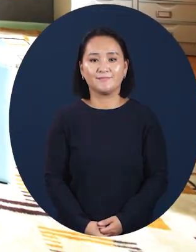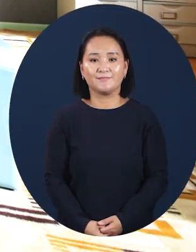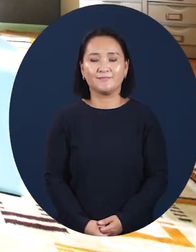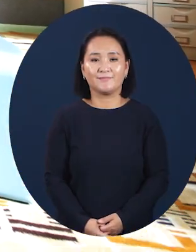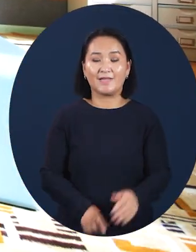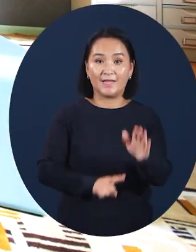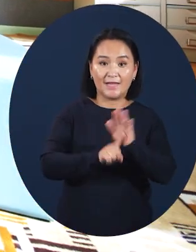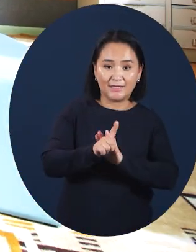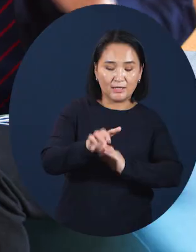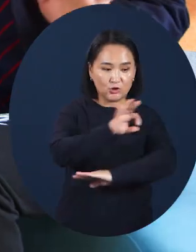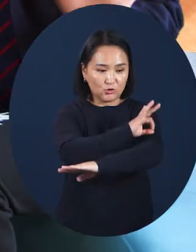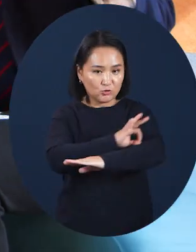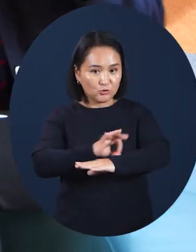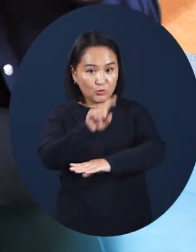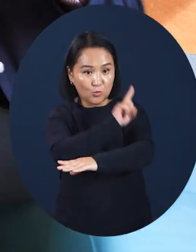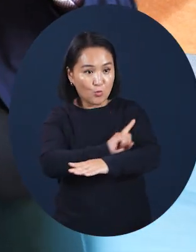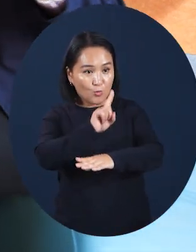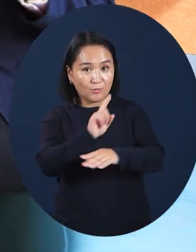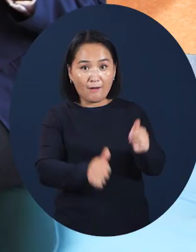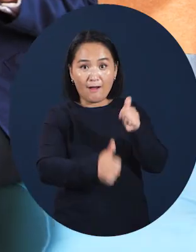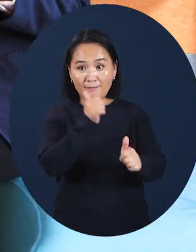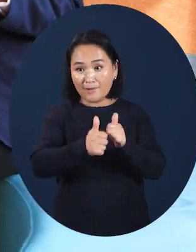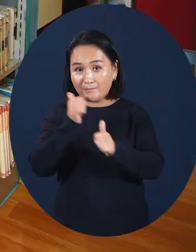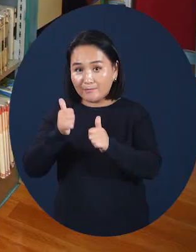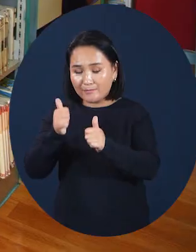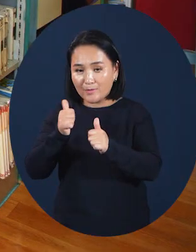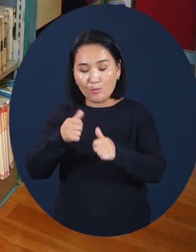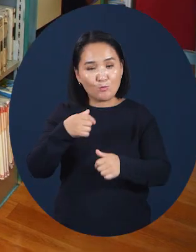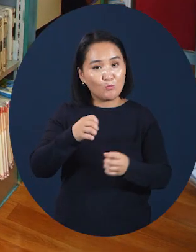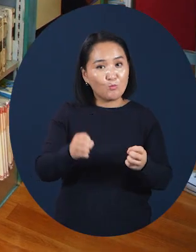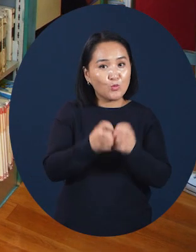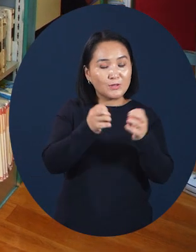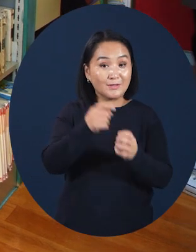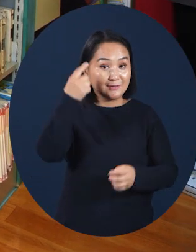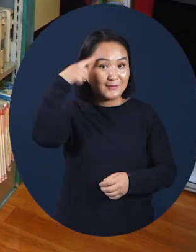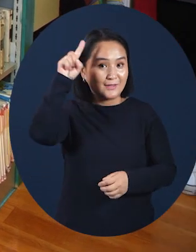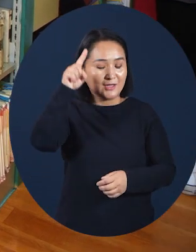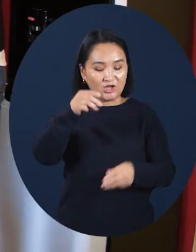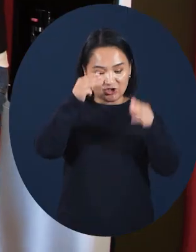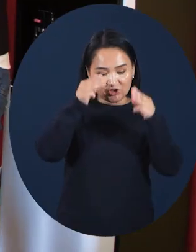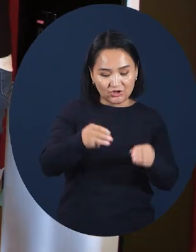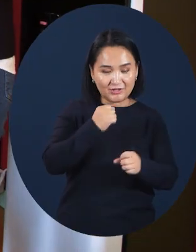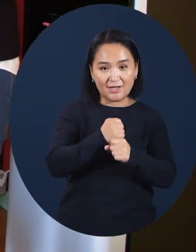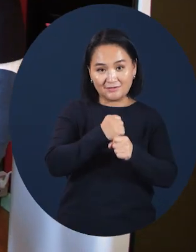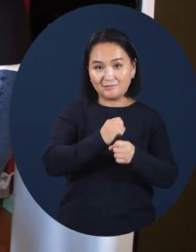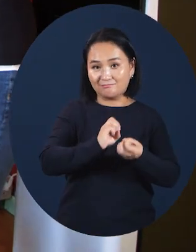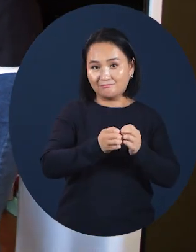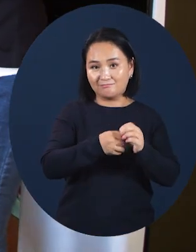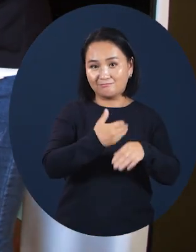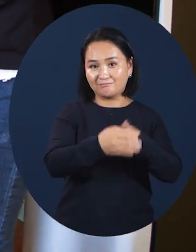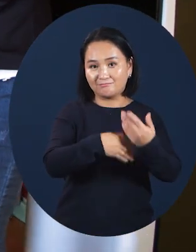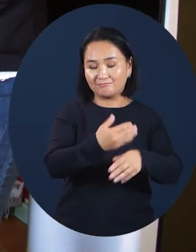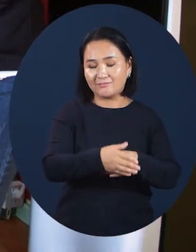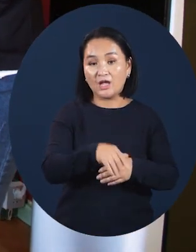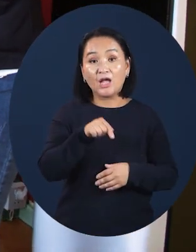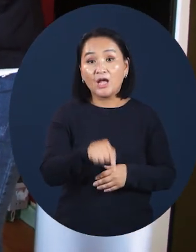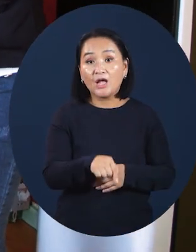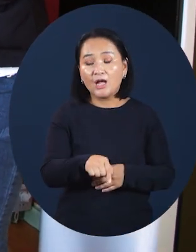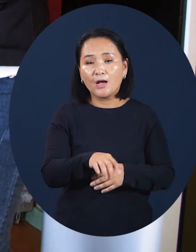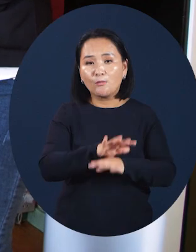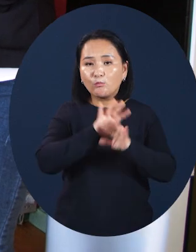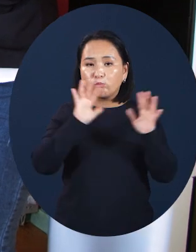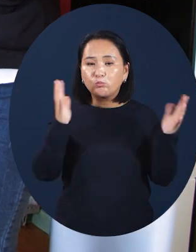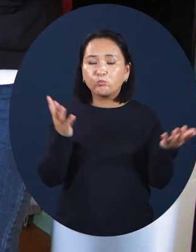Эхнээсээ төслүүдийн үр дүн амжилттай гарч бүтээлч санаа шийдэл ажил хэрэг болж байна. Энд хүн